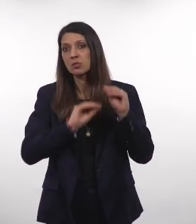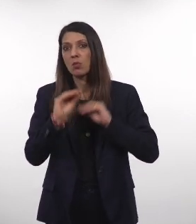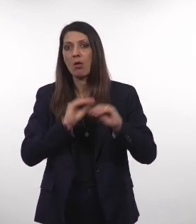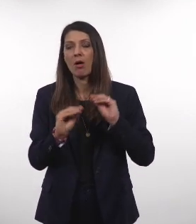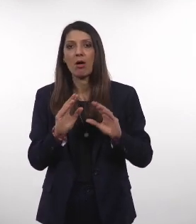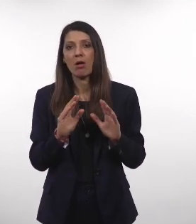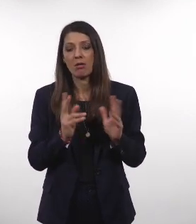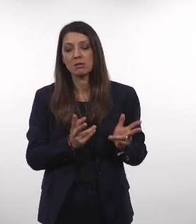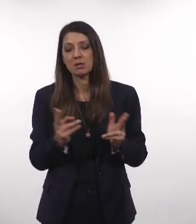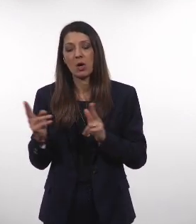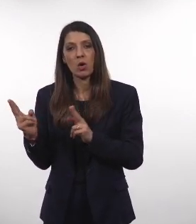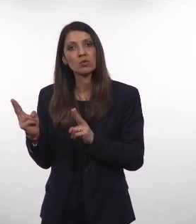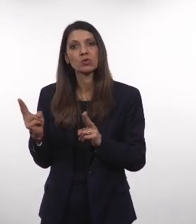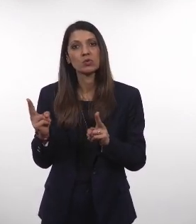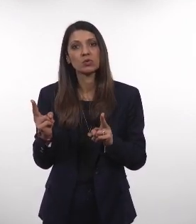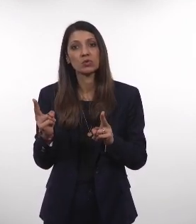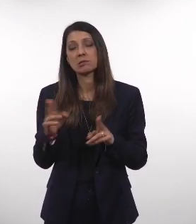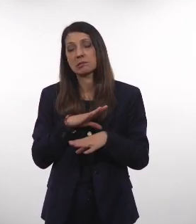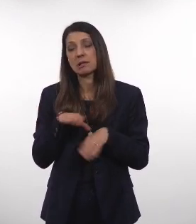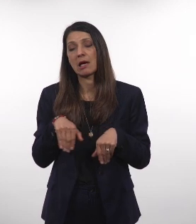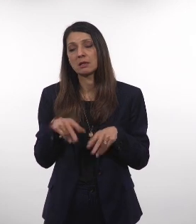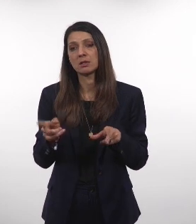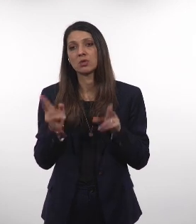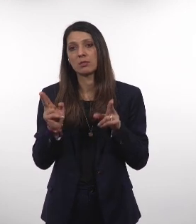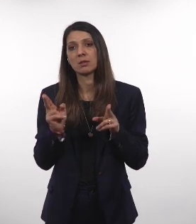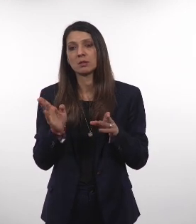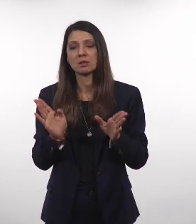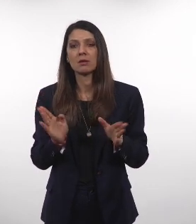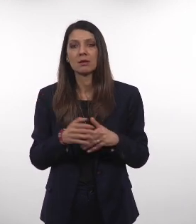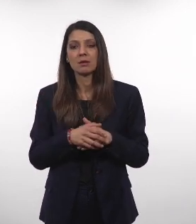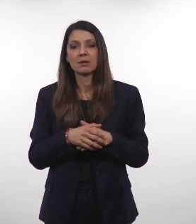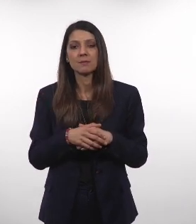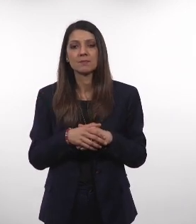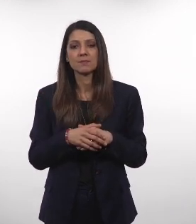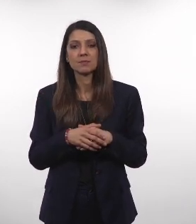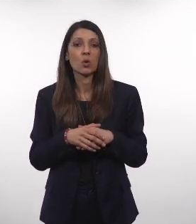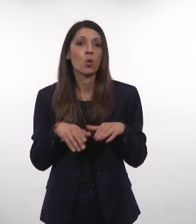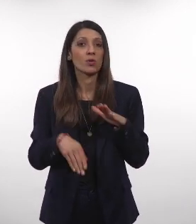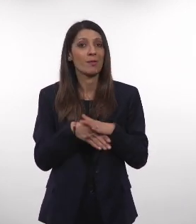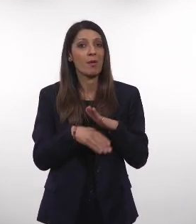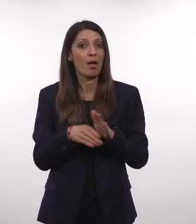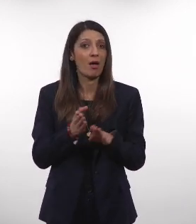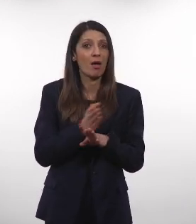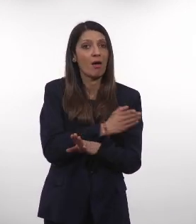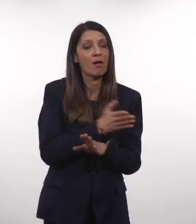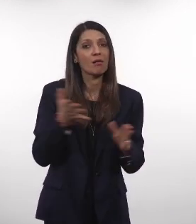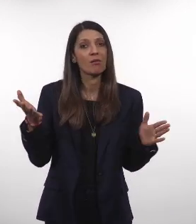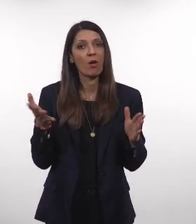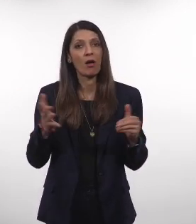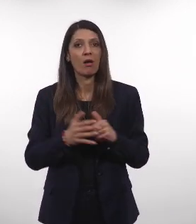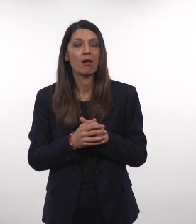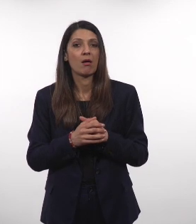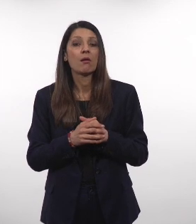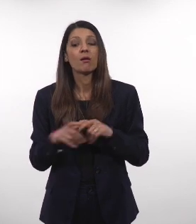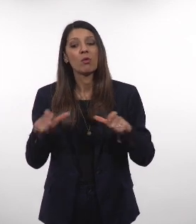les séances qui ont été faites, c'était sur la fin, sur la fin de l'habituation aux soins. Donc initialement, on avait commencé avec